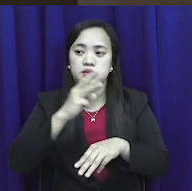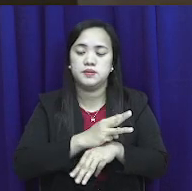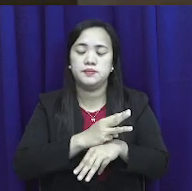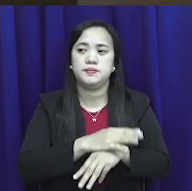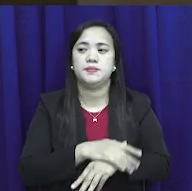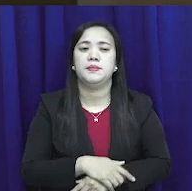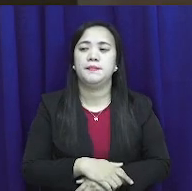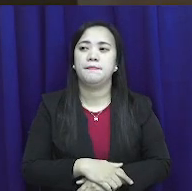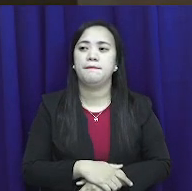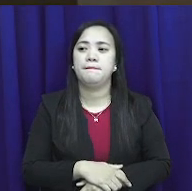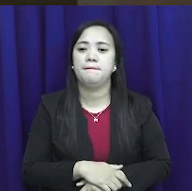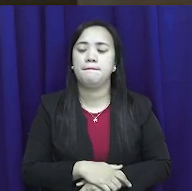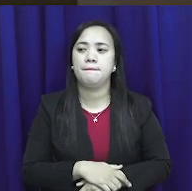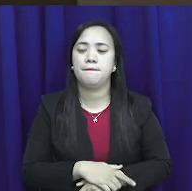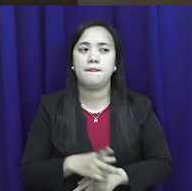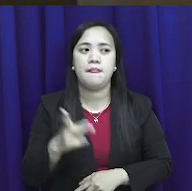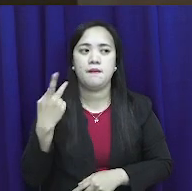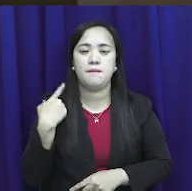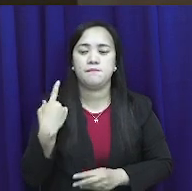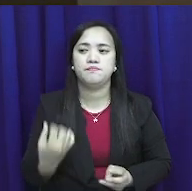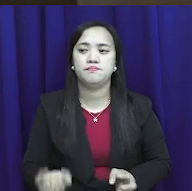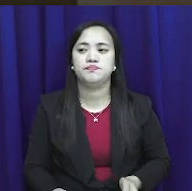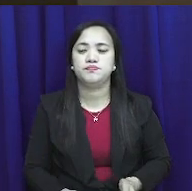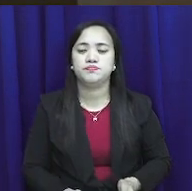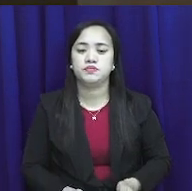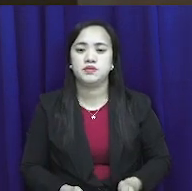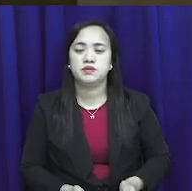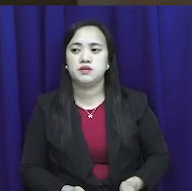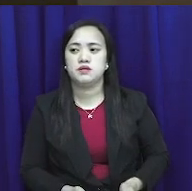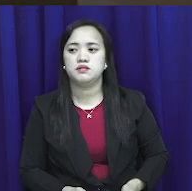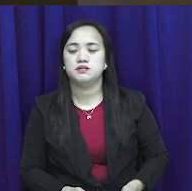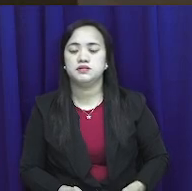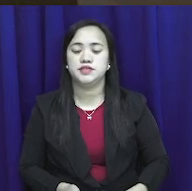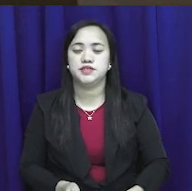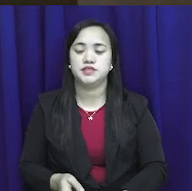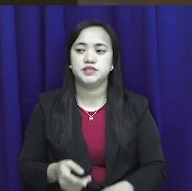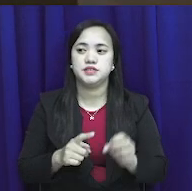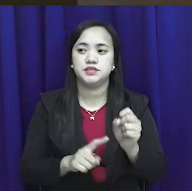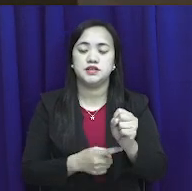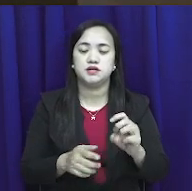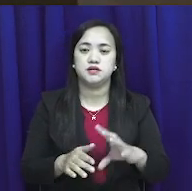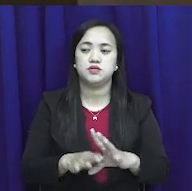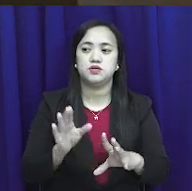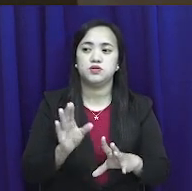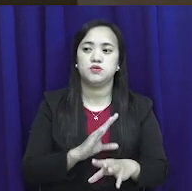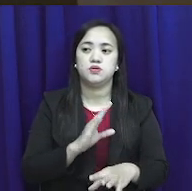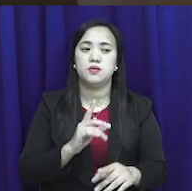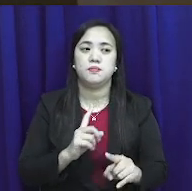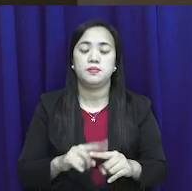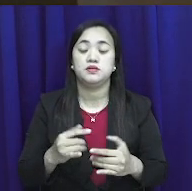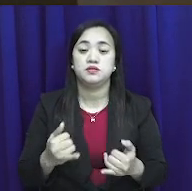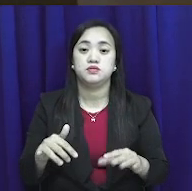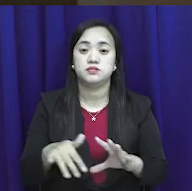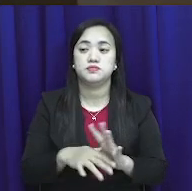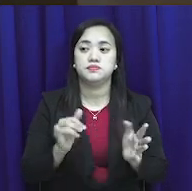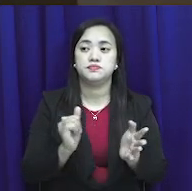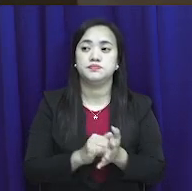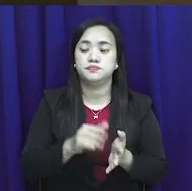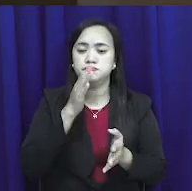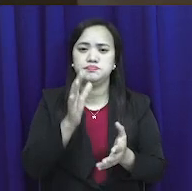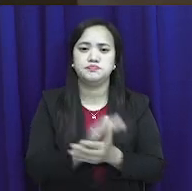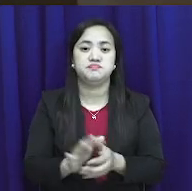kong ganon ang tagal ko na nagsimula ako Ministry ko chire tos n dalaga ako tapos ito nag-asawa ako